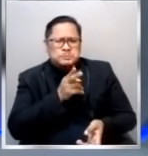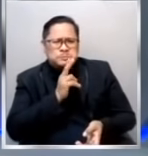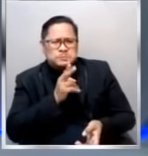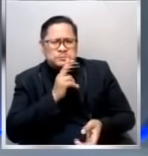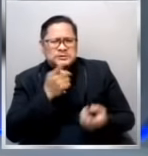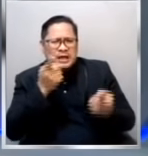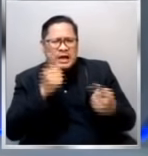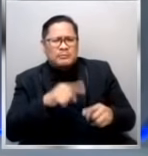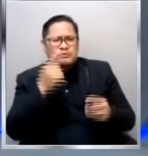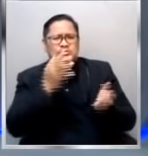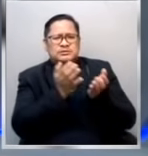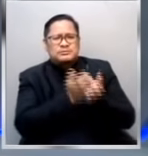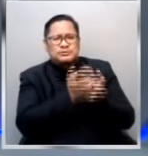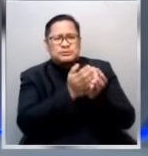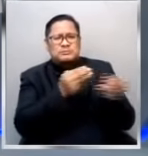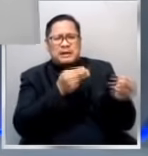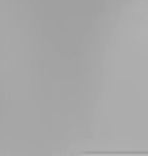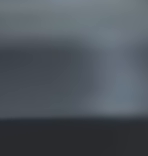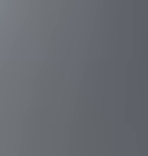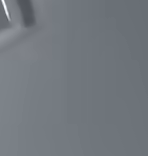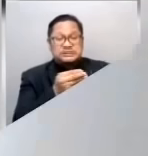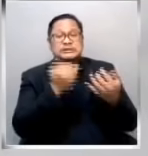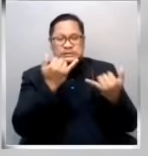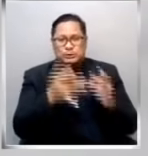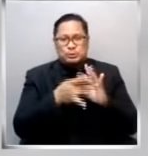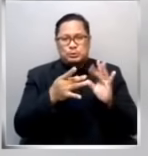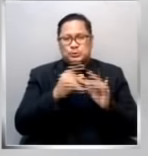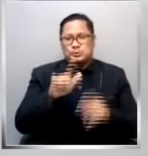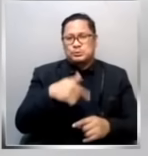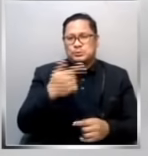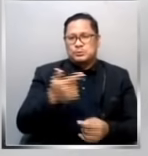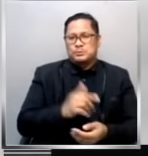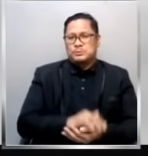barko. At nakatutok si Chino Gaston.